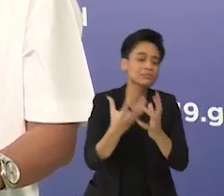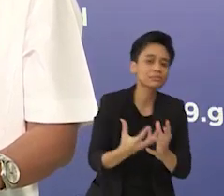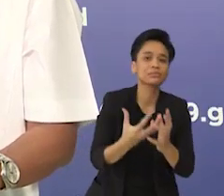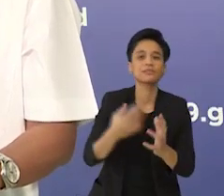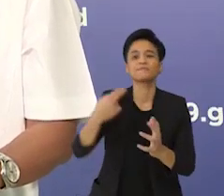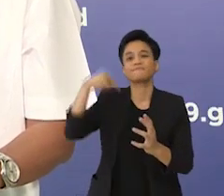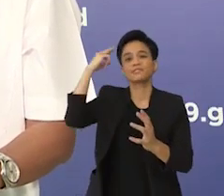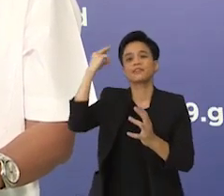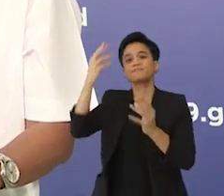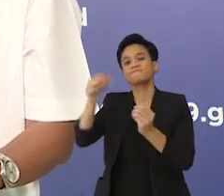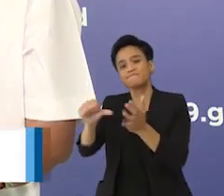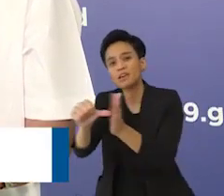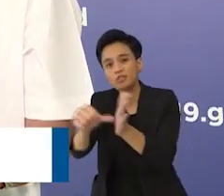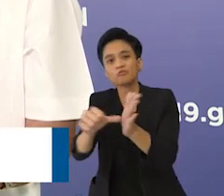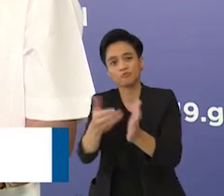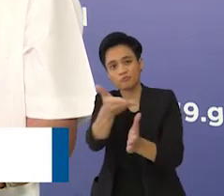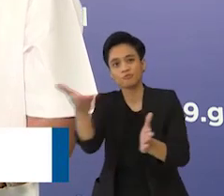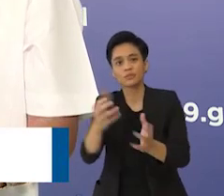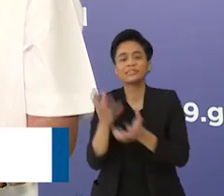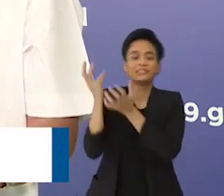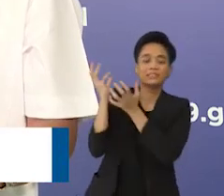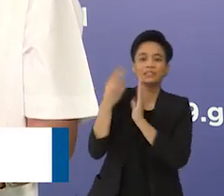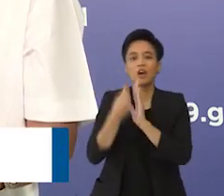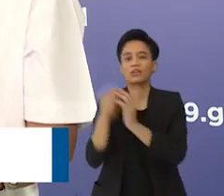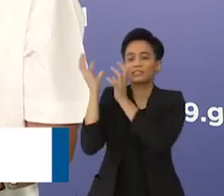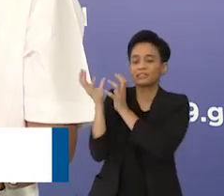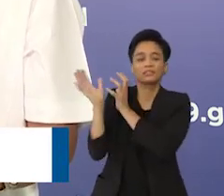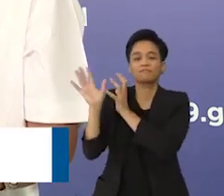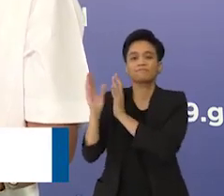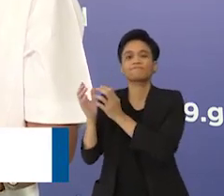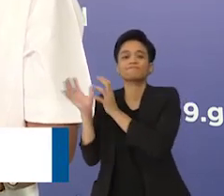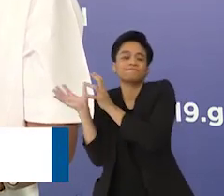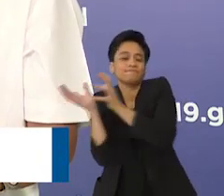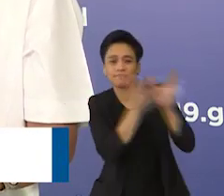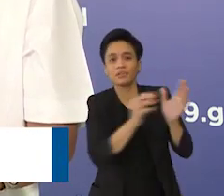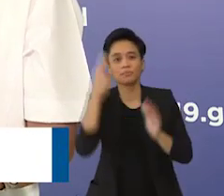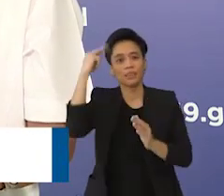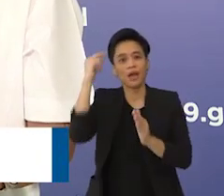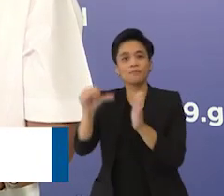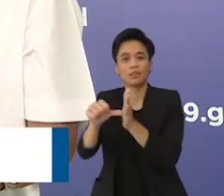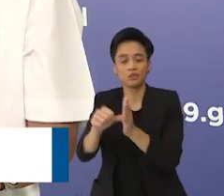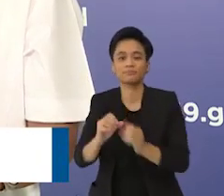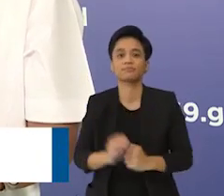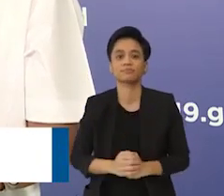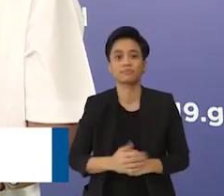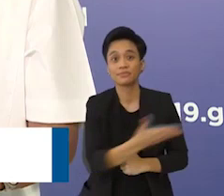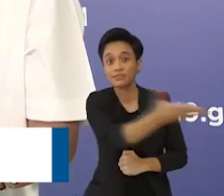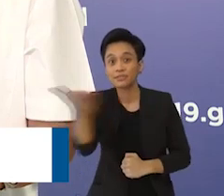tidak menambah beban baru bagi saudara-saudara sekalian kami mengucapkan terima kasih atas kesabaran dan kemauan